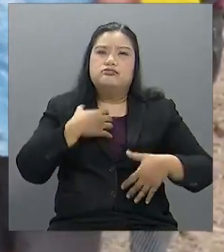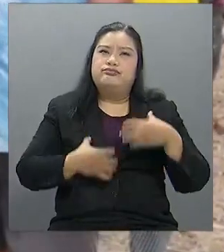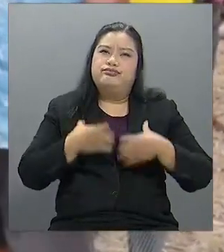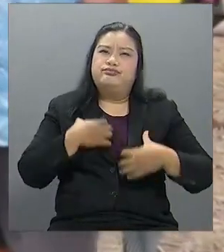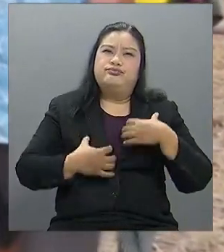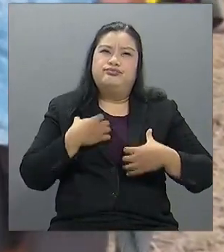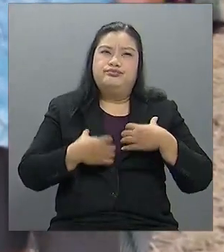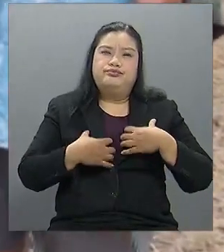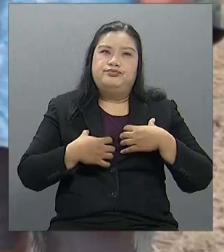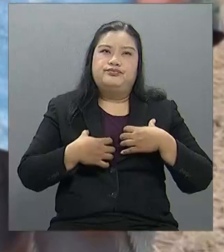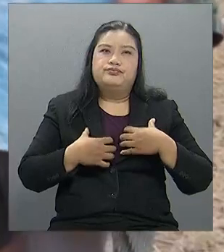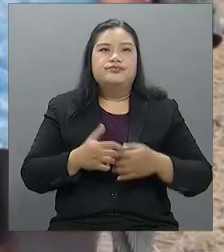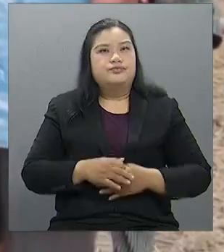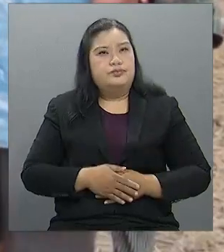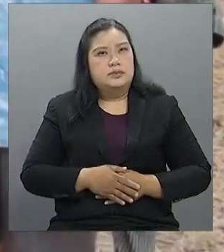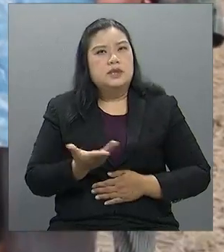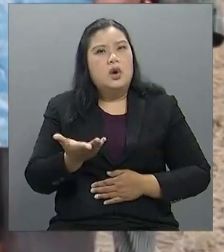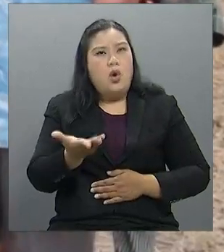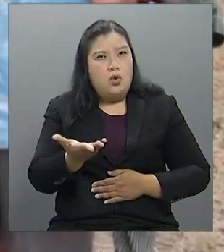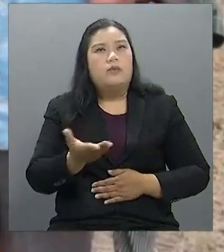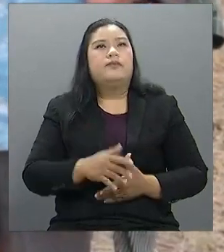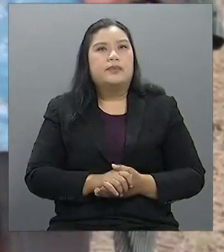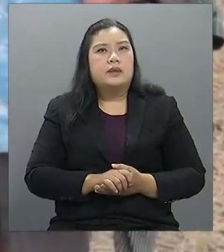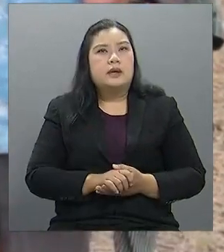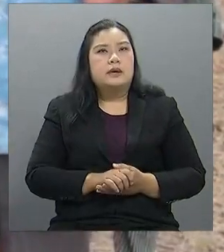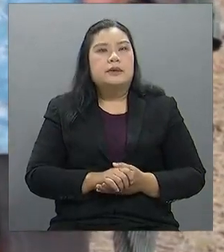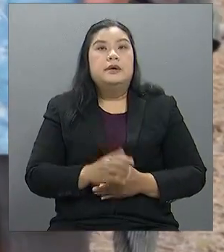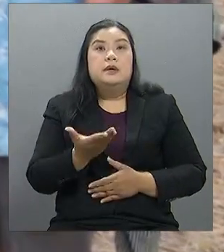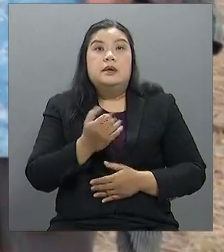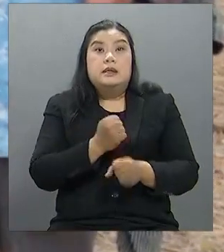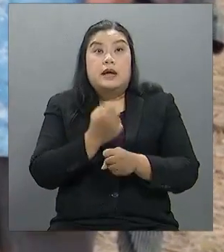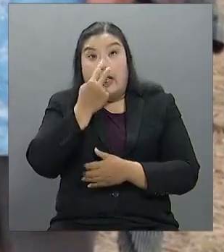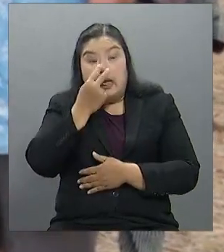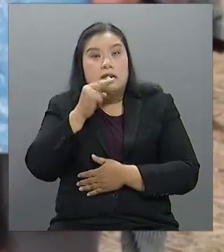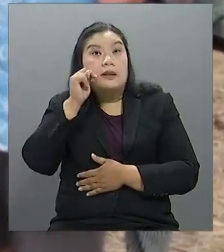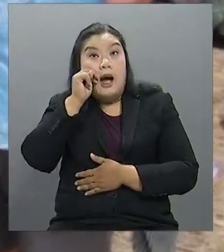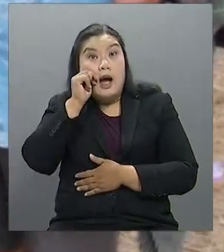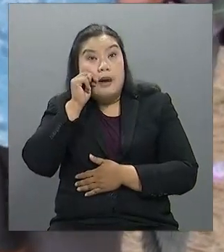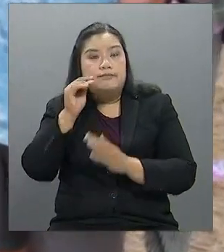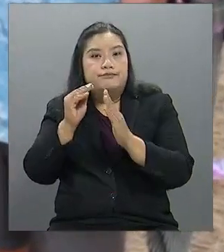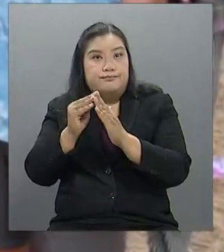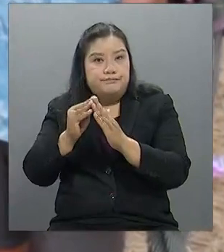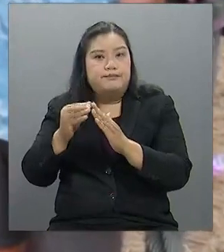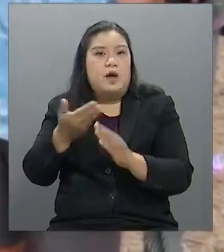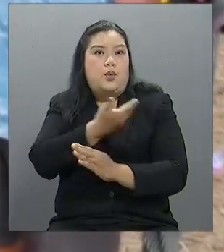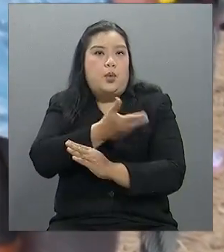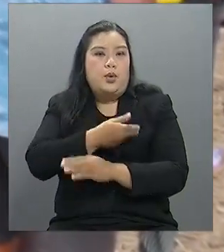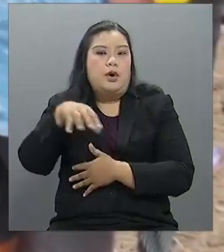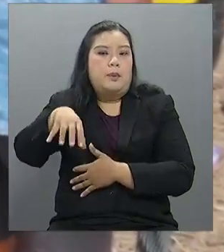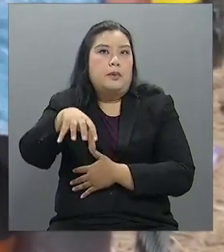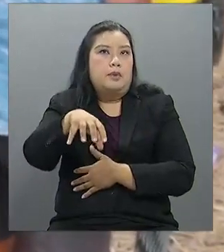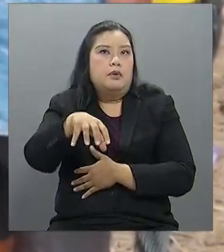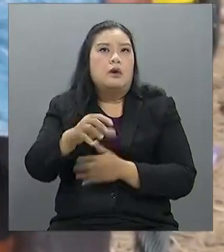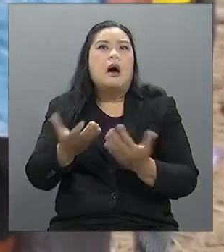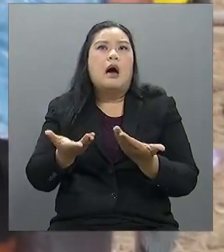เนี่ยขนาดจะให้ยกทำเป็นห้องงงห้องน้ำเนี่ยแค่สร้างจะมานอนเฝ้าวัวยังไม่มีเงินจะทำ